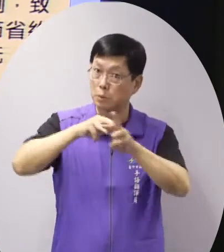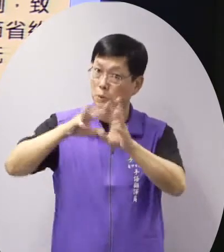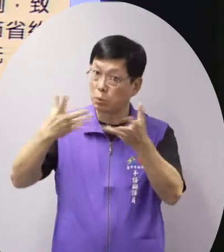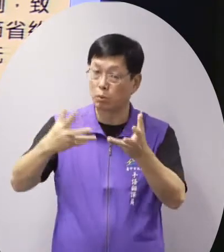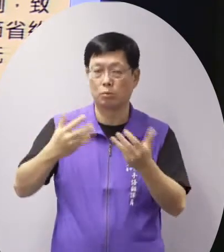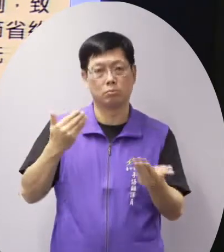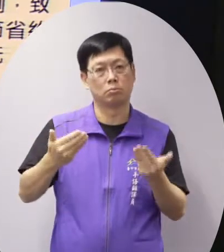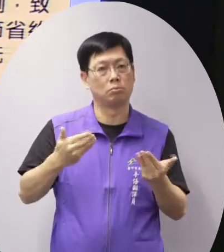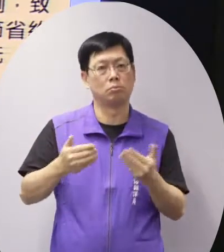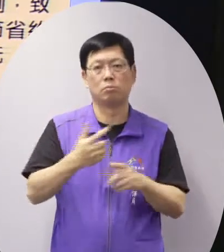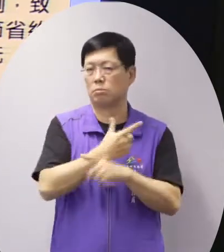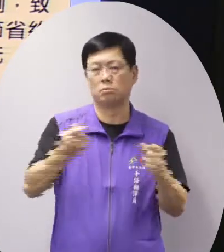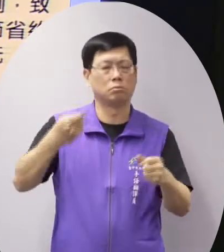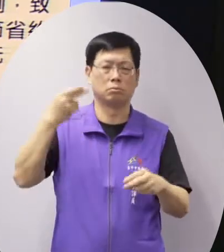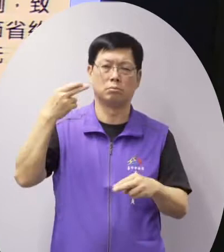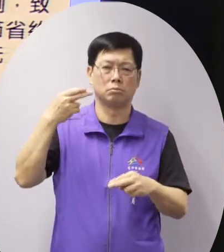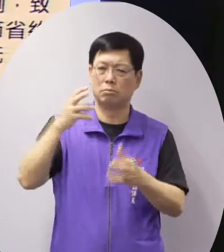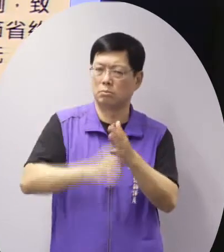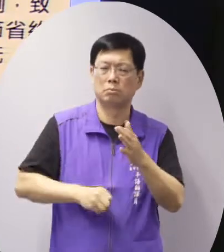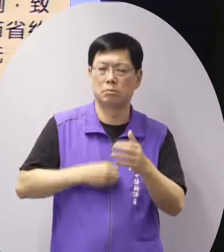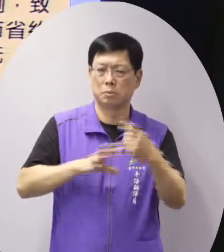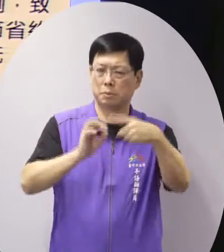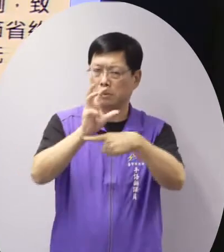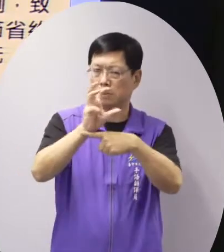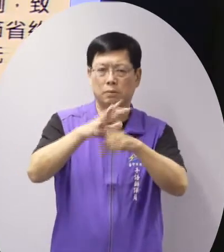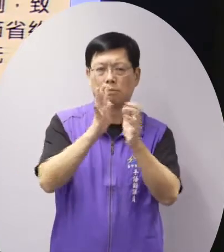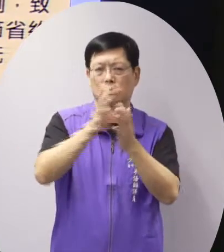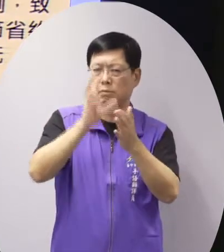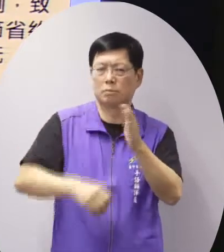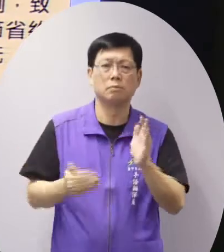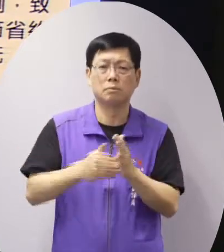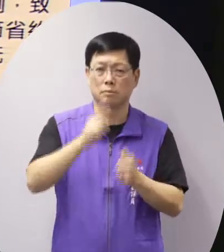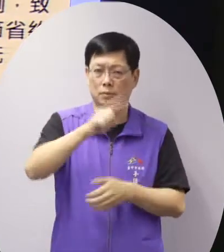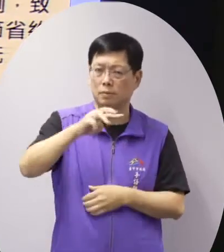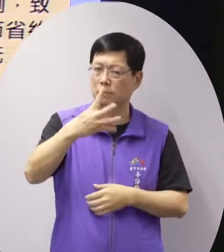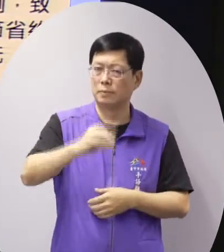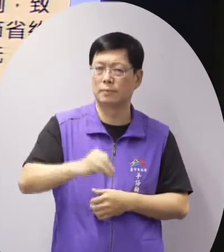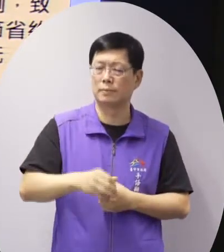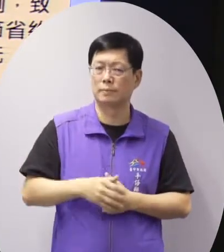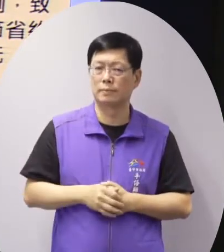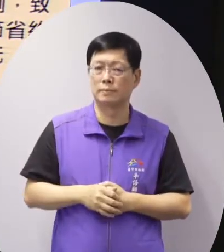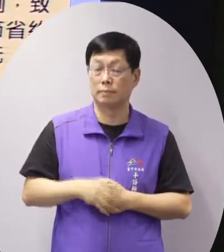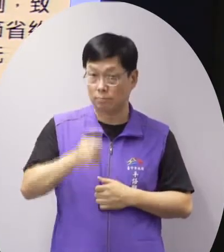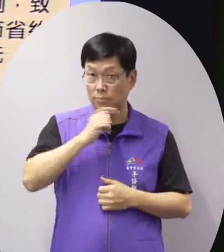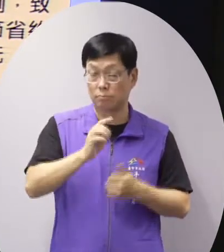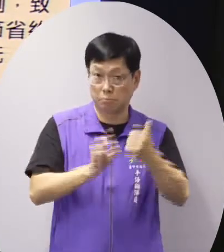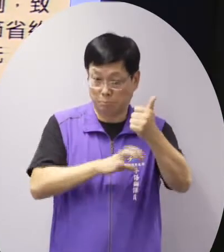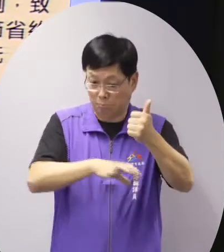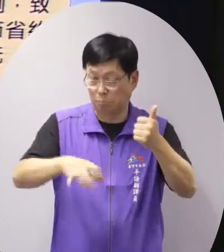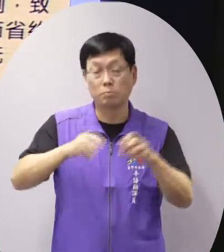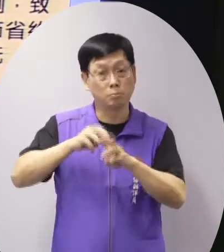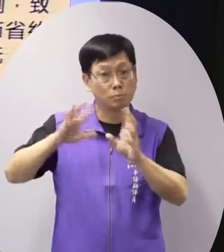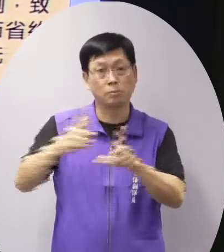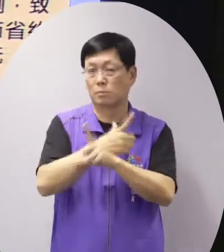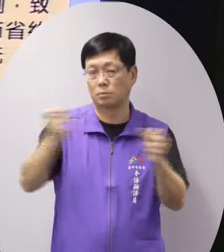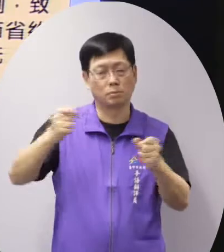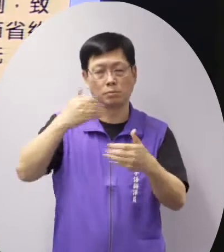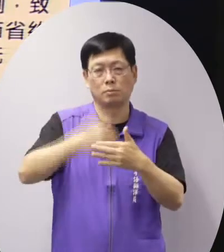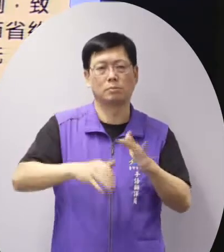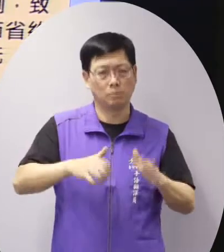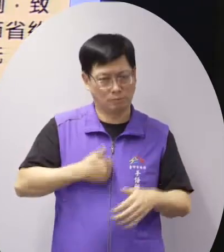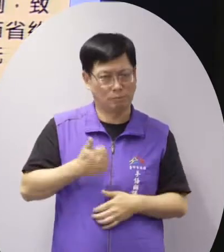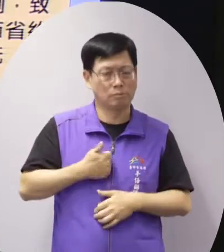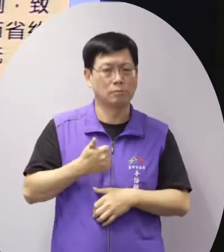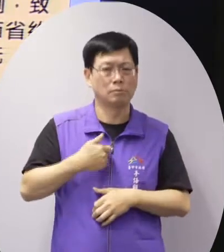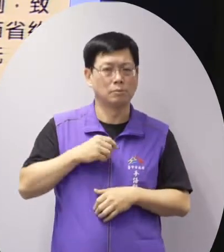部分，我们几乎有80%以上都减掉了，我们减掉1300多万啊，就是各机关的出国，因为现在确实